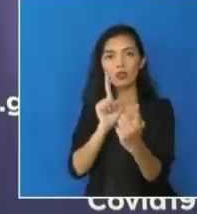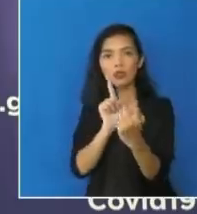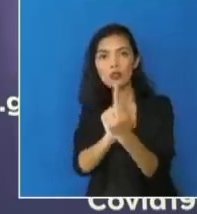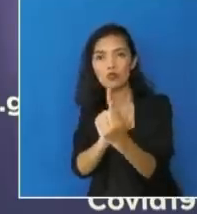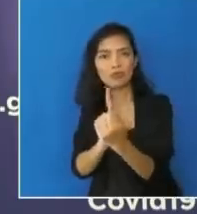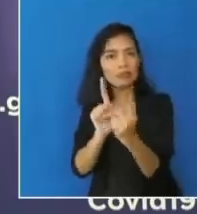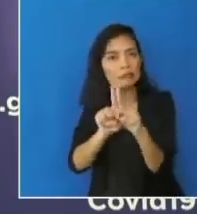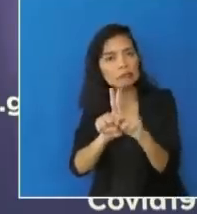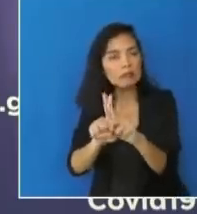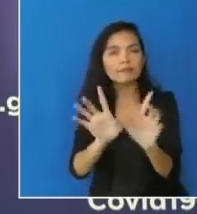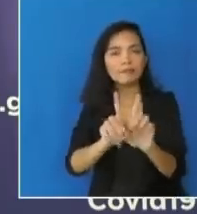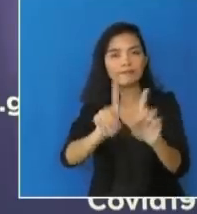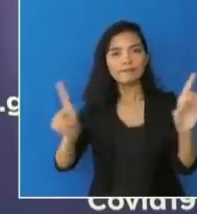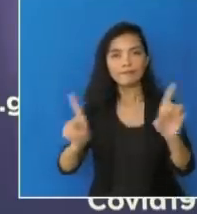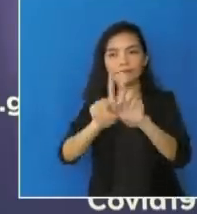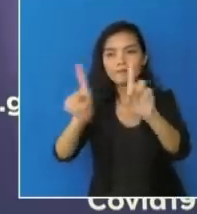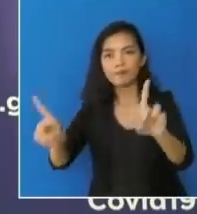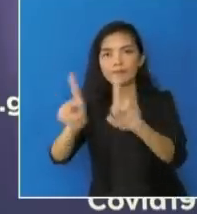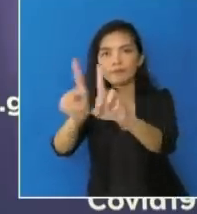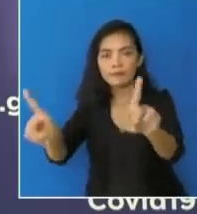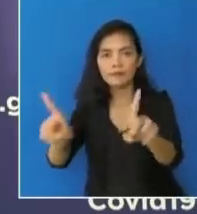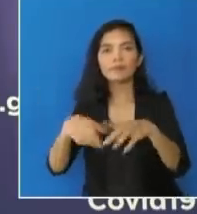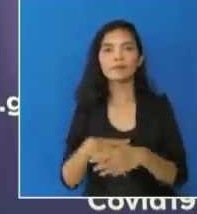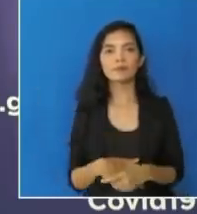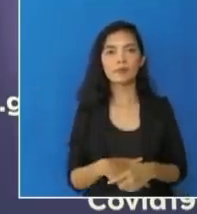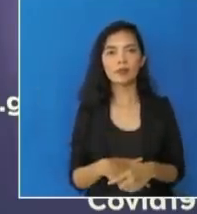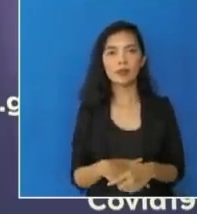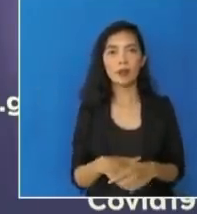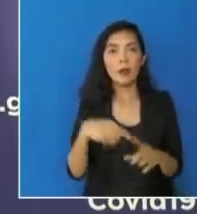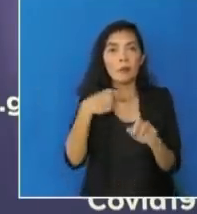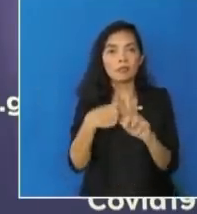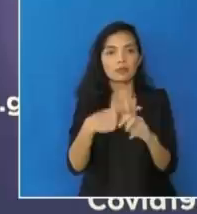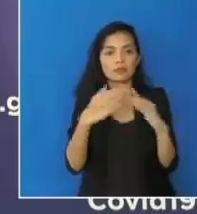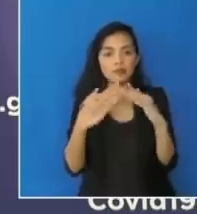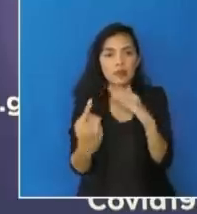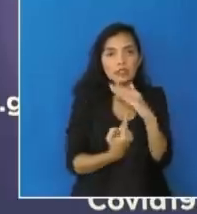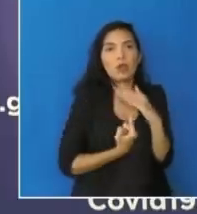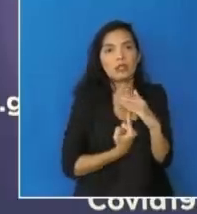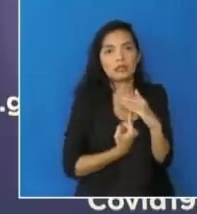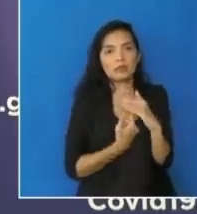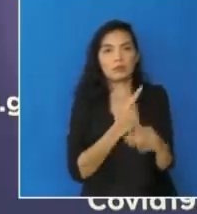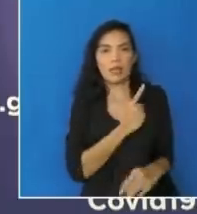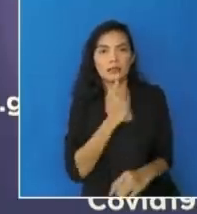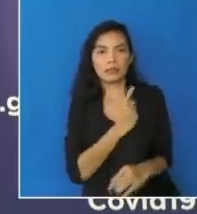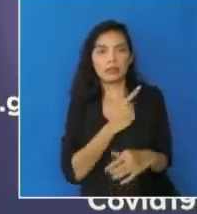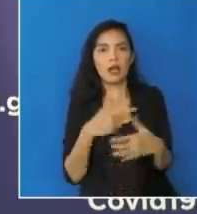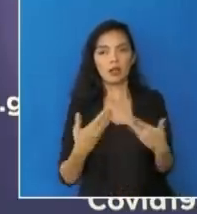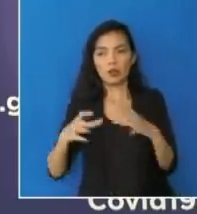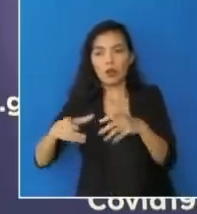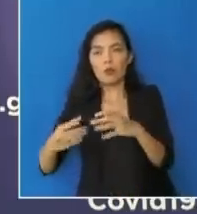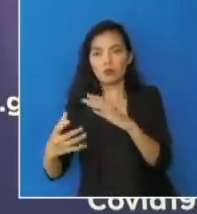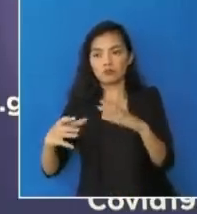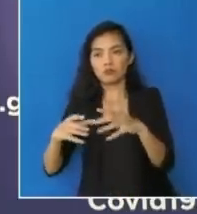dengan siapapun, termasuk dalam rangka melaksanakan isolasi mandiri ataupun isolasi kelompok